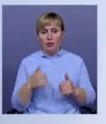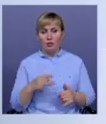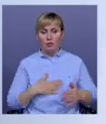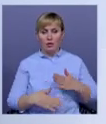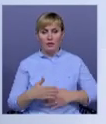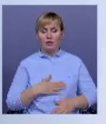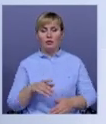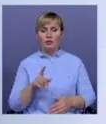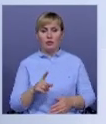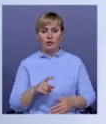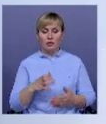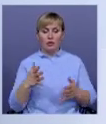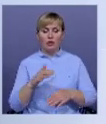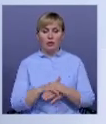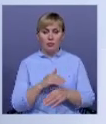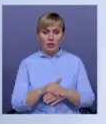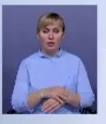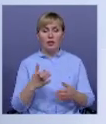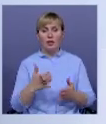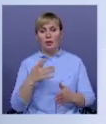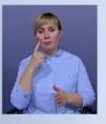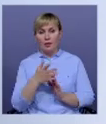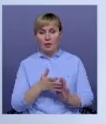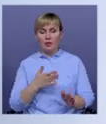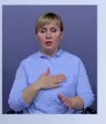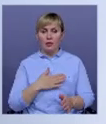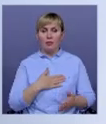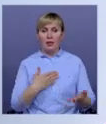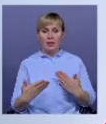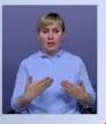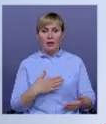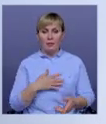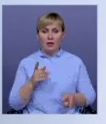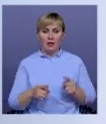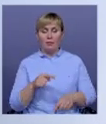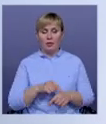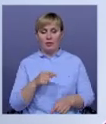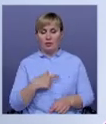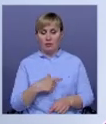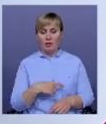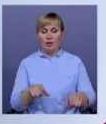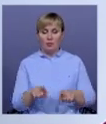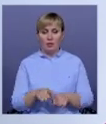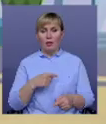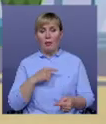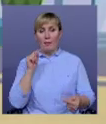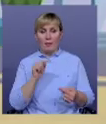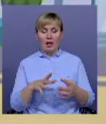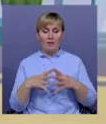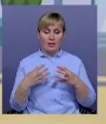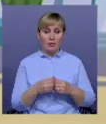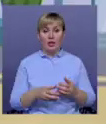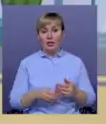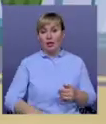обрадовало, это то, что с какой добротой, с каким пониманием к нас здесь отнеслись. Мы реально почувствовали себя, как будто бы мы попали в семью. На